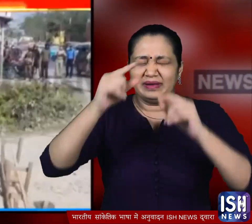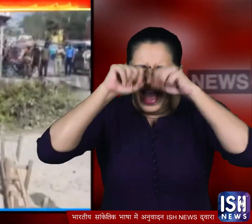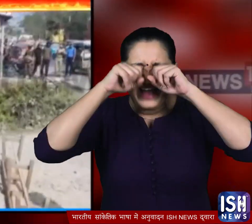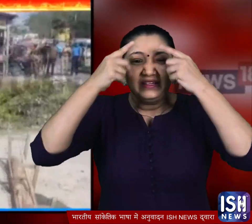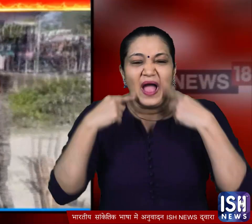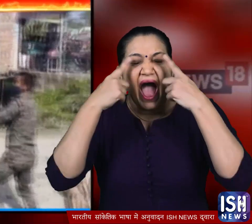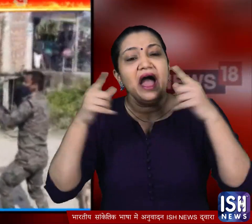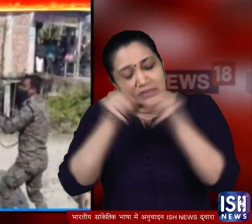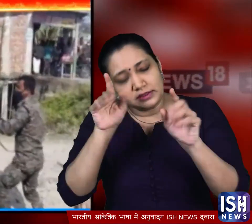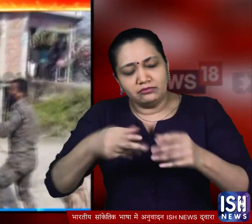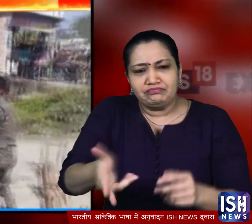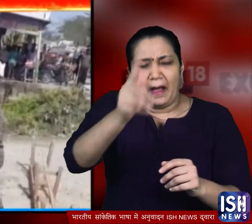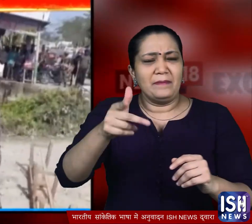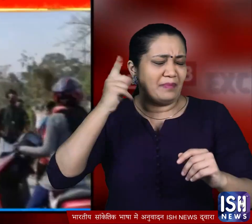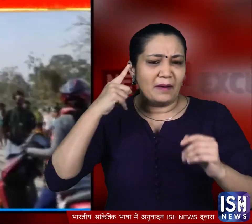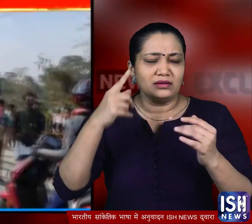पड़े।